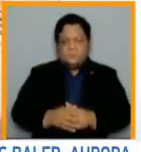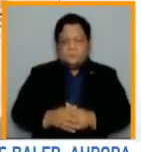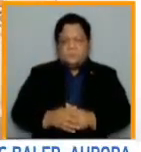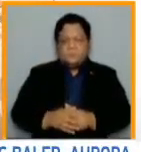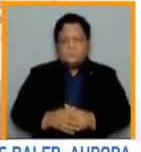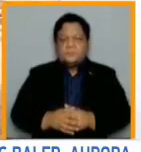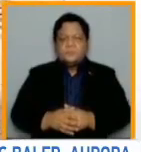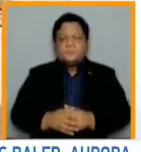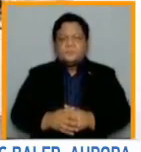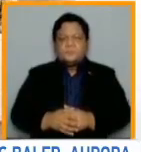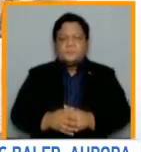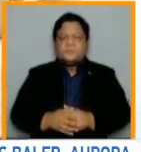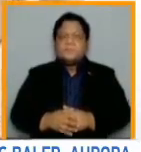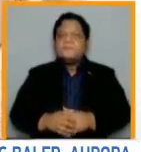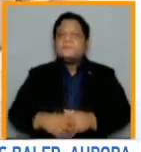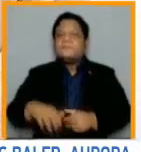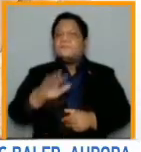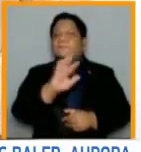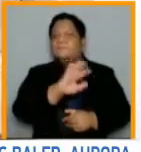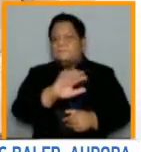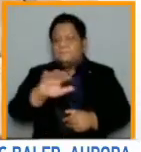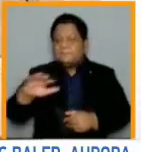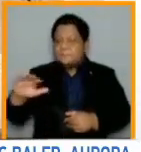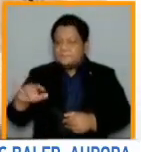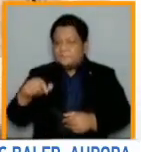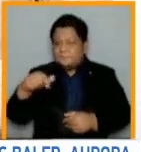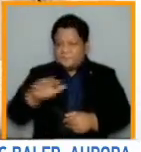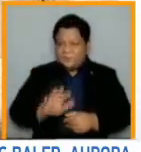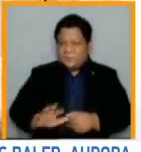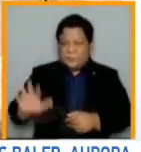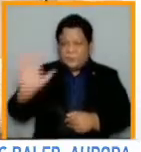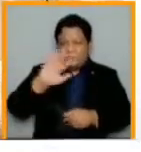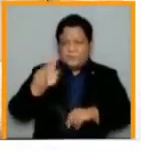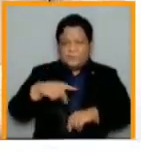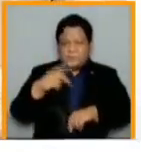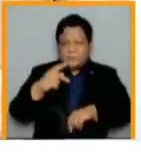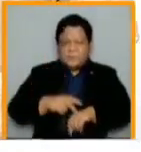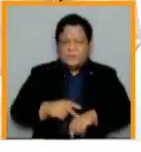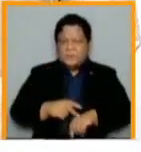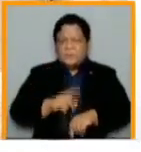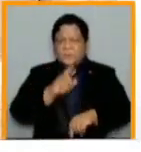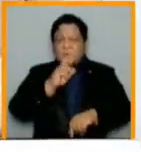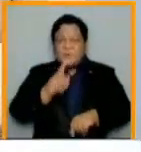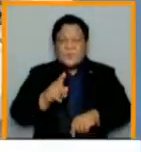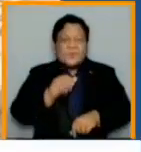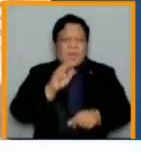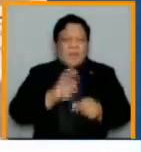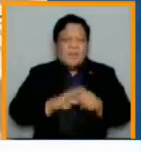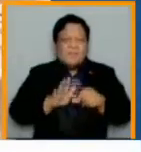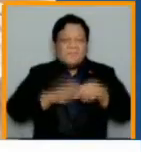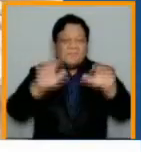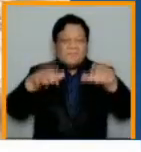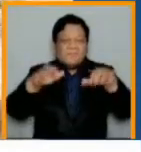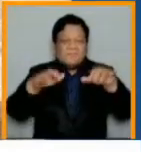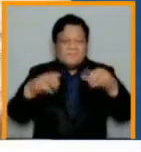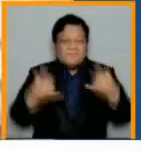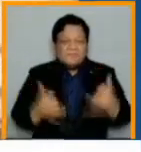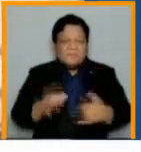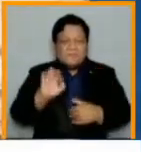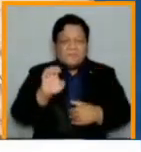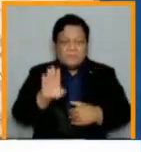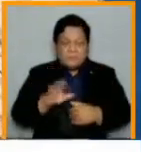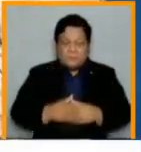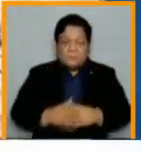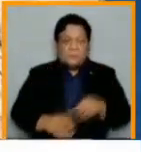Mga kapuso, malaking bahagi ng bansa ang hindi pa nakatatanggap ng sapat na dami ng ulan ngayong Pebrero. Ayon sa PAGASA, mula February 1